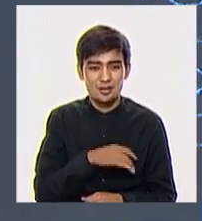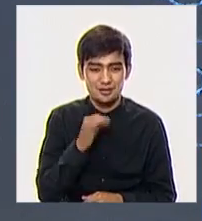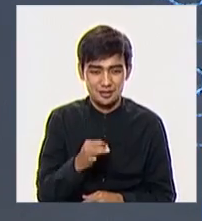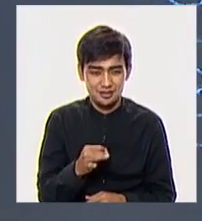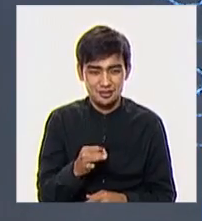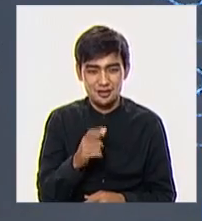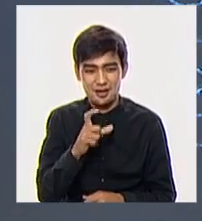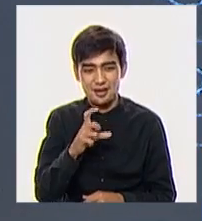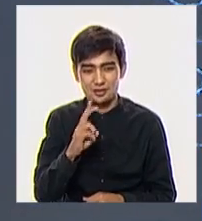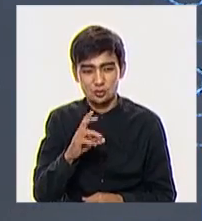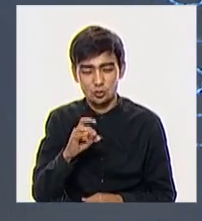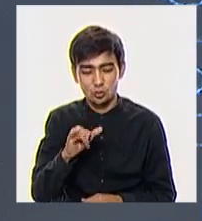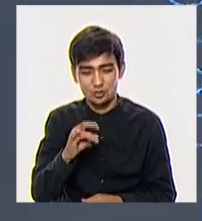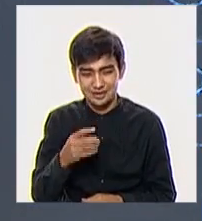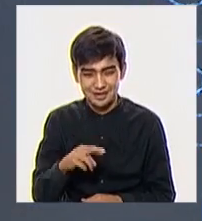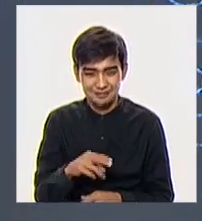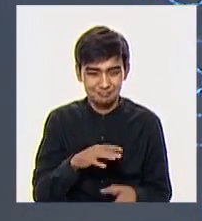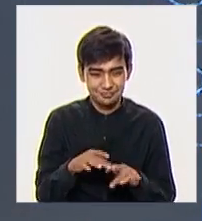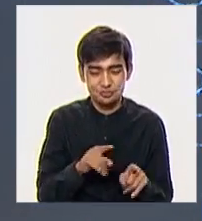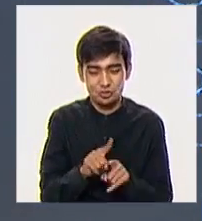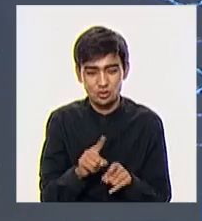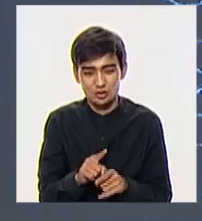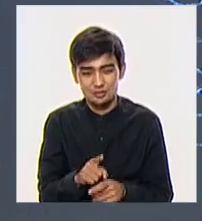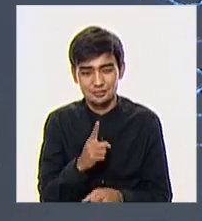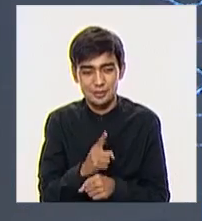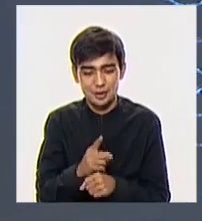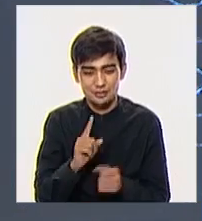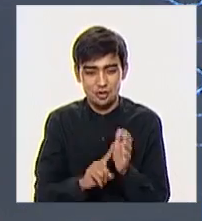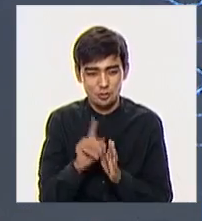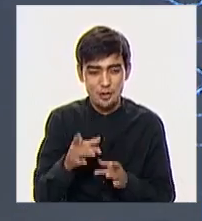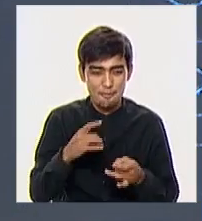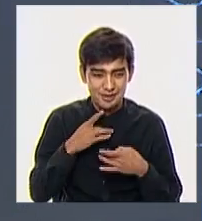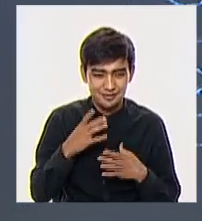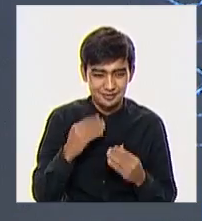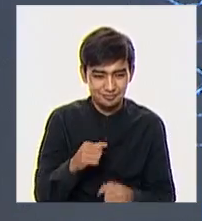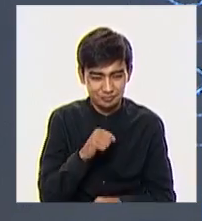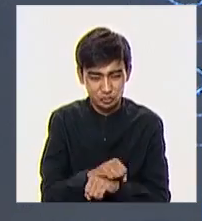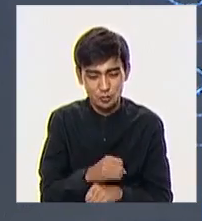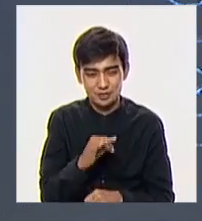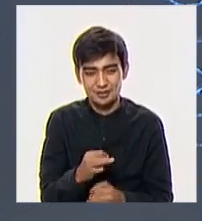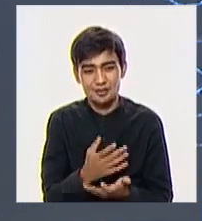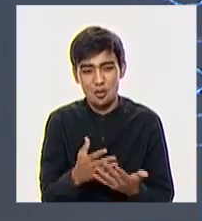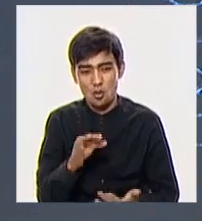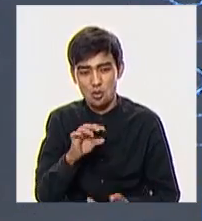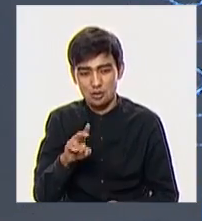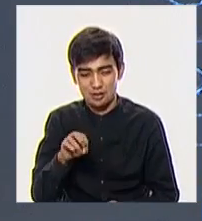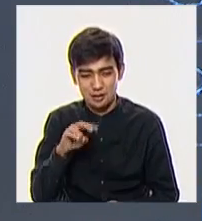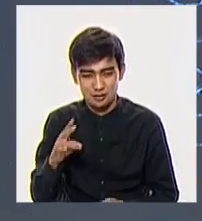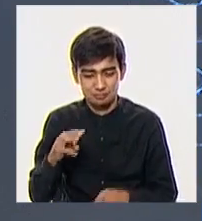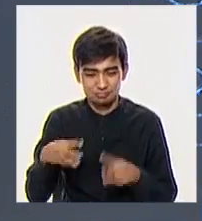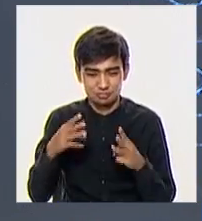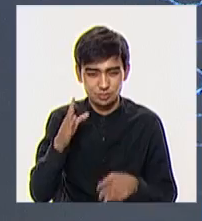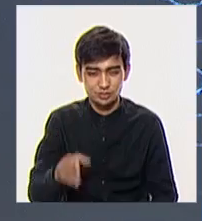де экскурсия жасауға тыйым салынады. Сәйкесінше қала күніне арналған бірқатар мерекелік шаралар тоқтатылып, кейбірі онлайн форматта өтетін